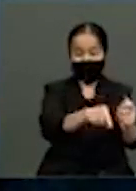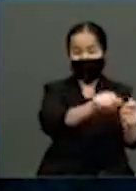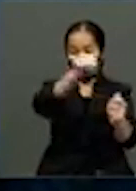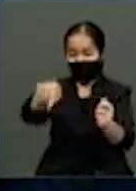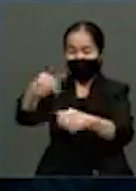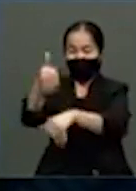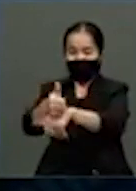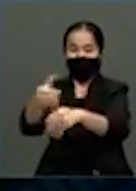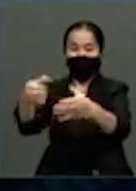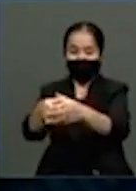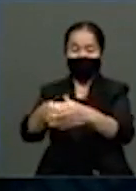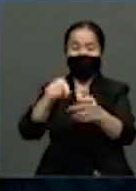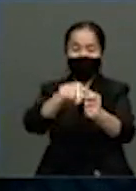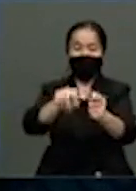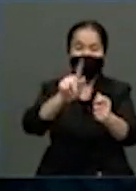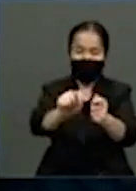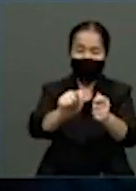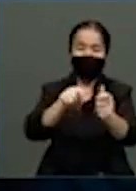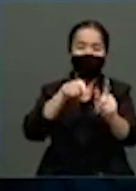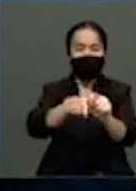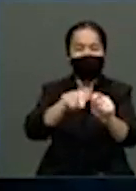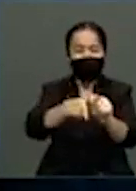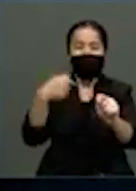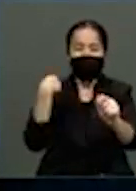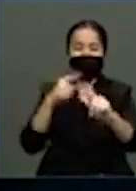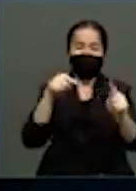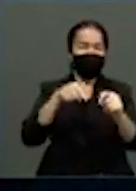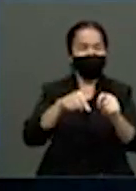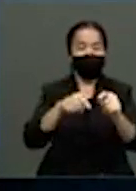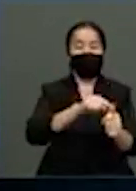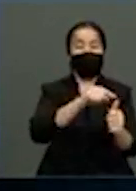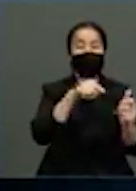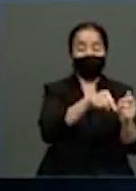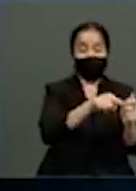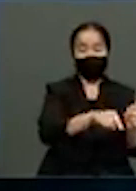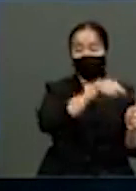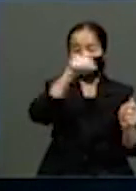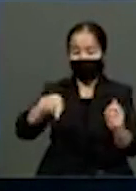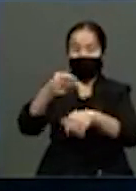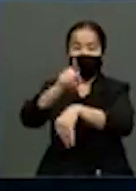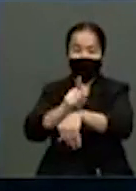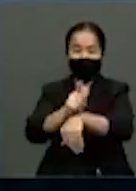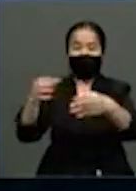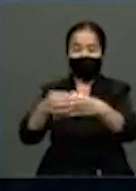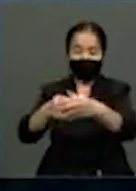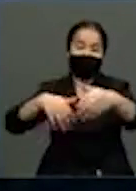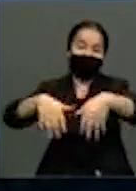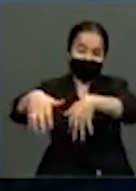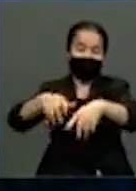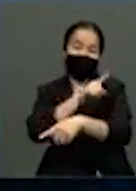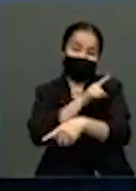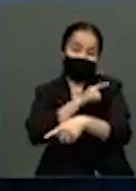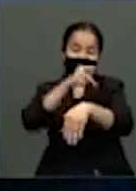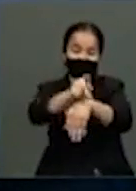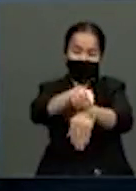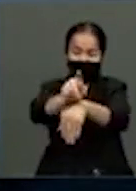ครับจริงๆมีแขวงแต่แขวงเนี่ยก็ไม่ได้เป็นโครงสร้างในเชิงนั้นลงไปที่ชุมชนประธานชุมชนทั้งหลายเนี่ยครับเป็น